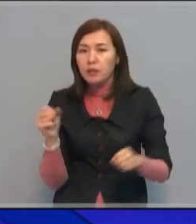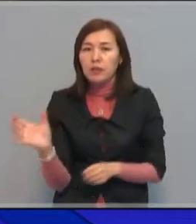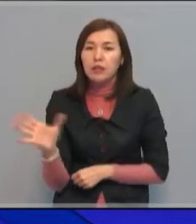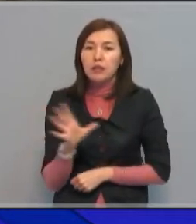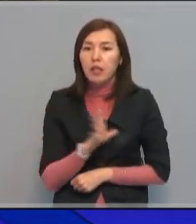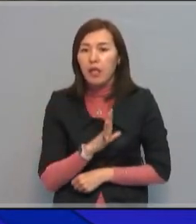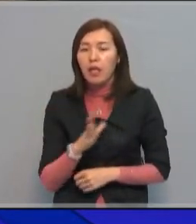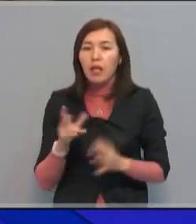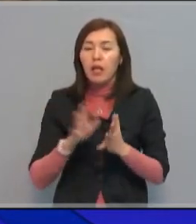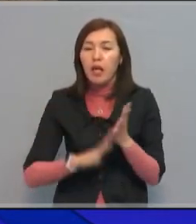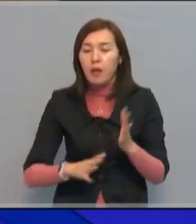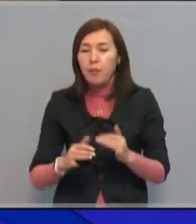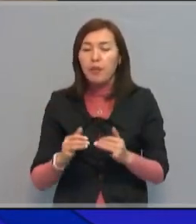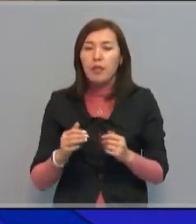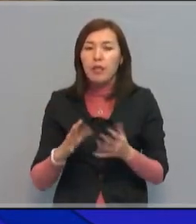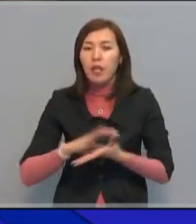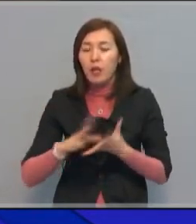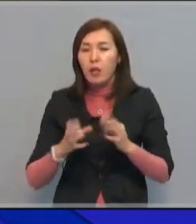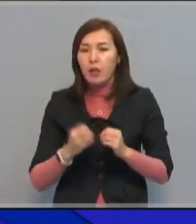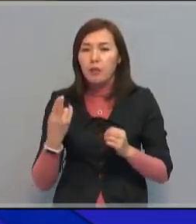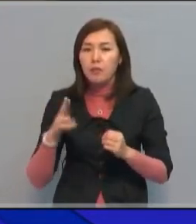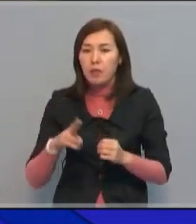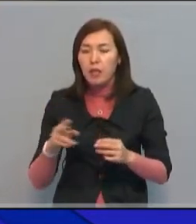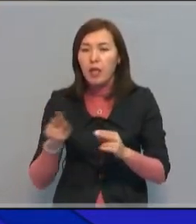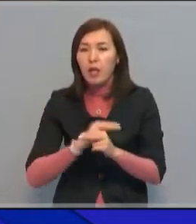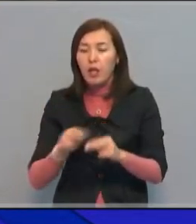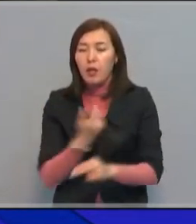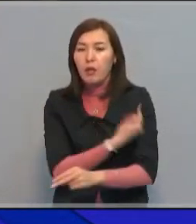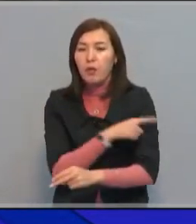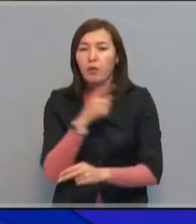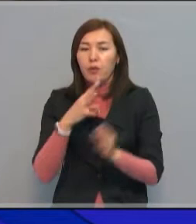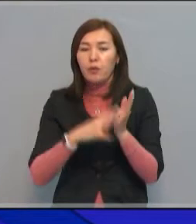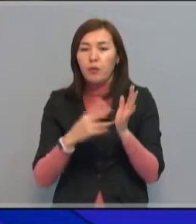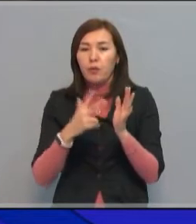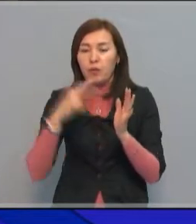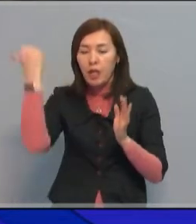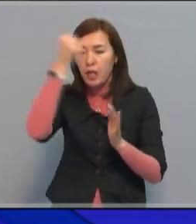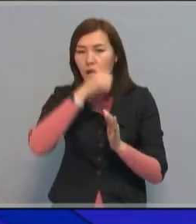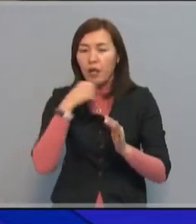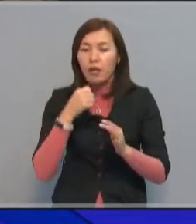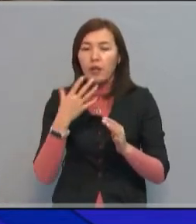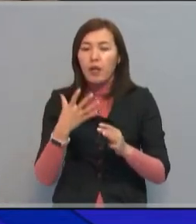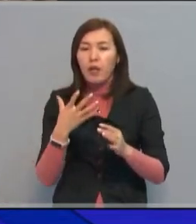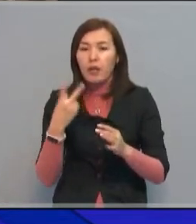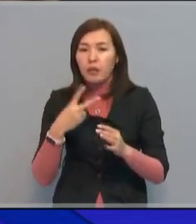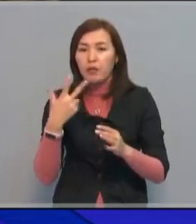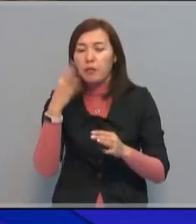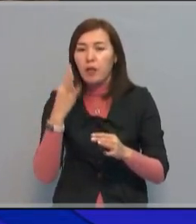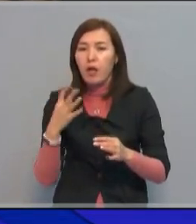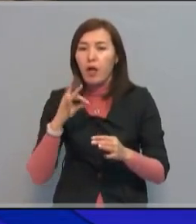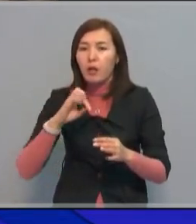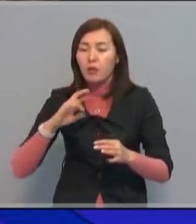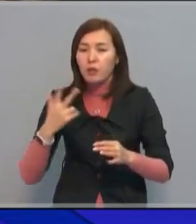газовоздушный хлопок, далее взрыв. В результате ЧП госпитализировали женщину 1985 года рождения. Она получила 23%